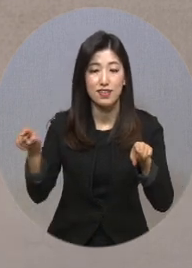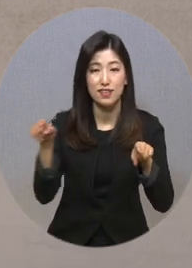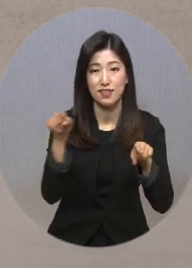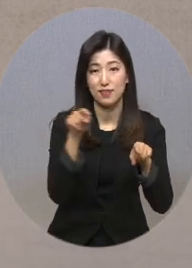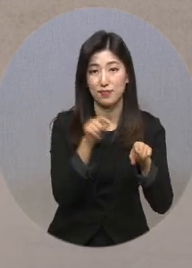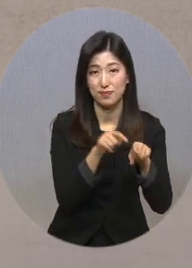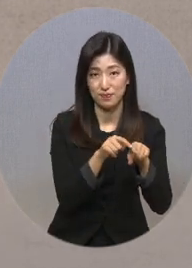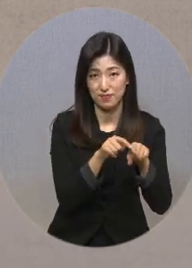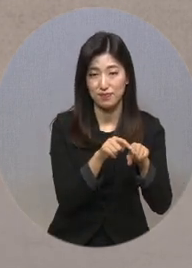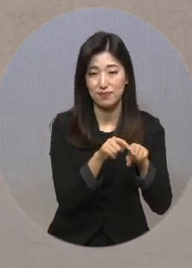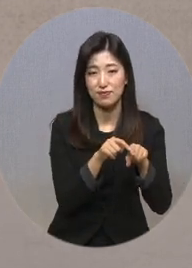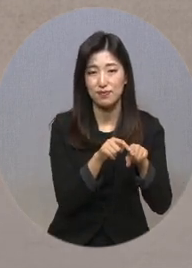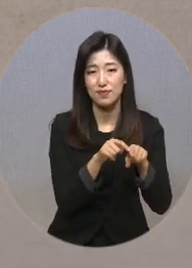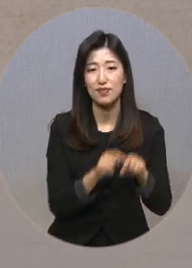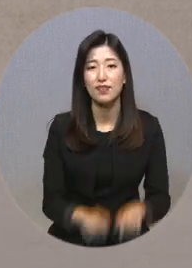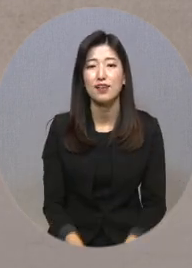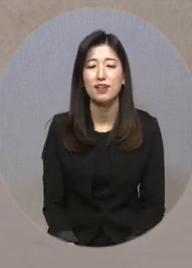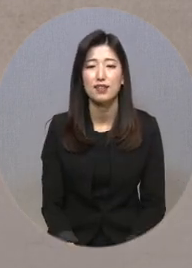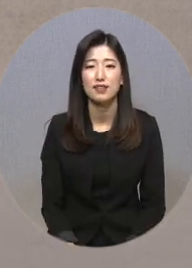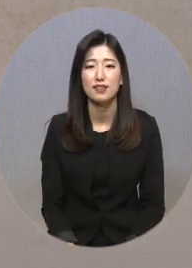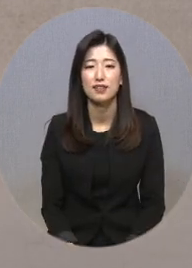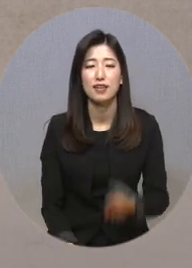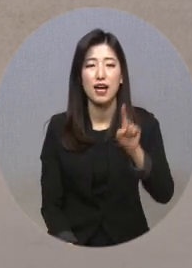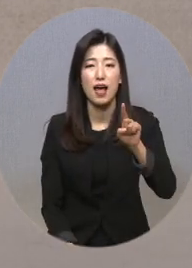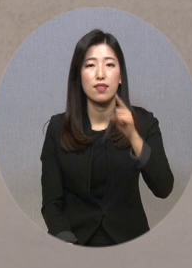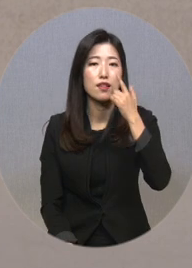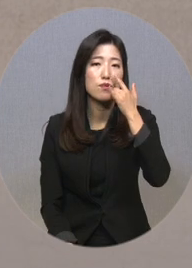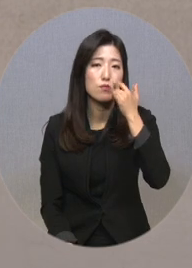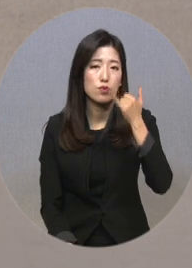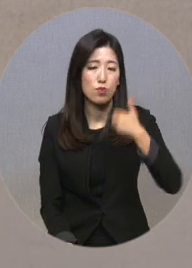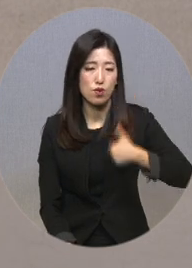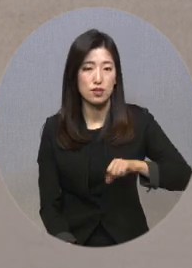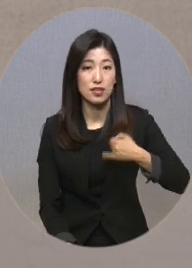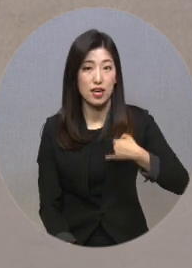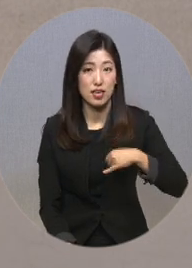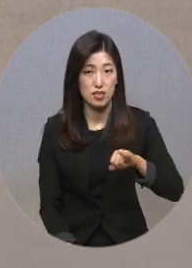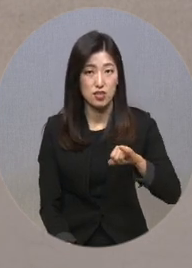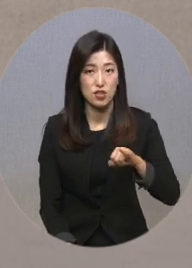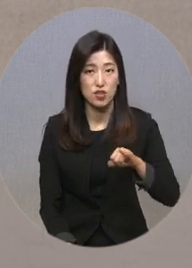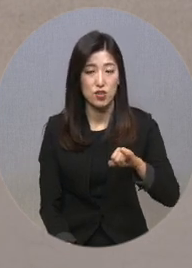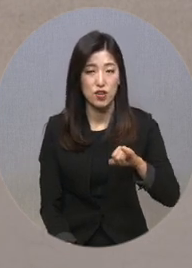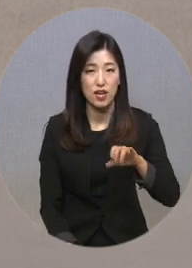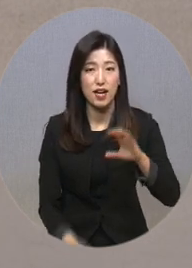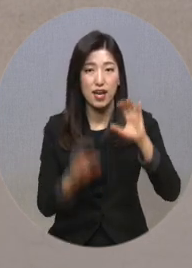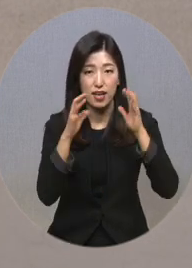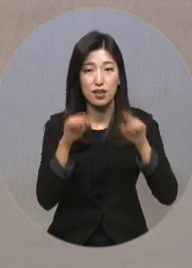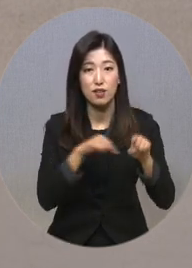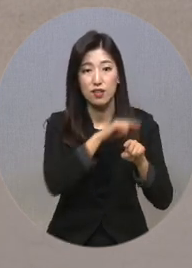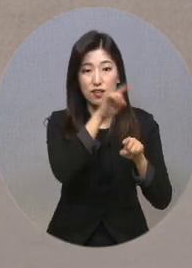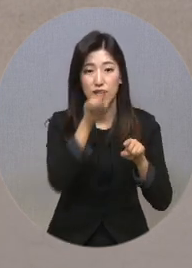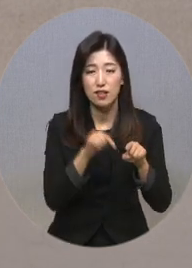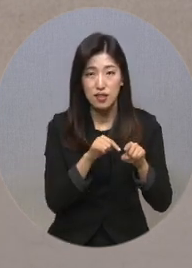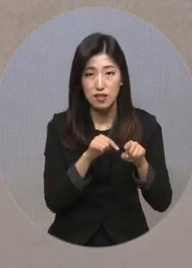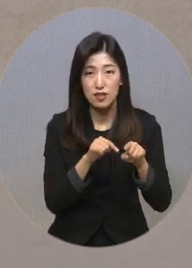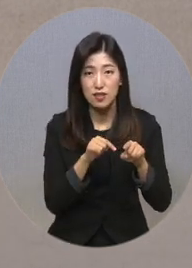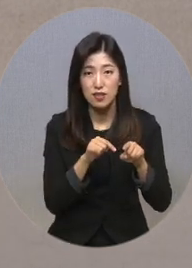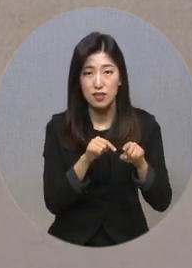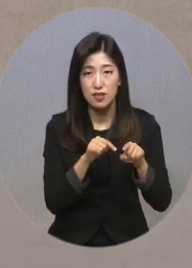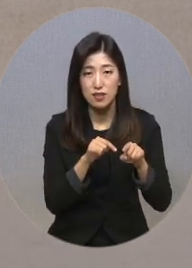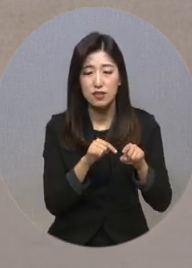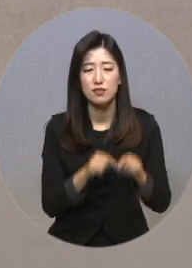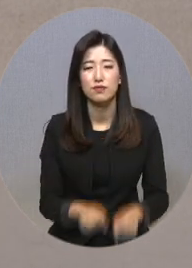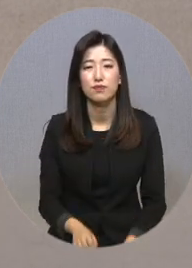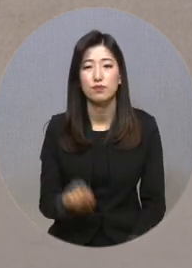아이들, 그러니까 한부모 가정의 아이들입니다. 그것은 돈으로만 해결되는 것이